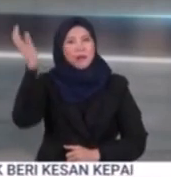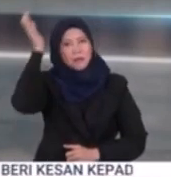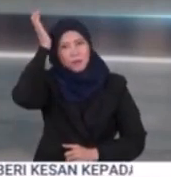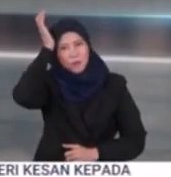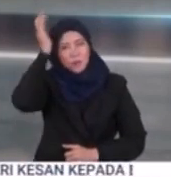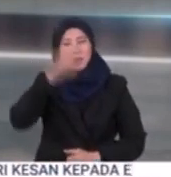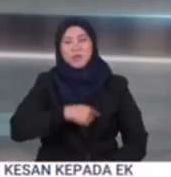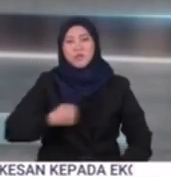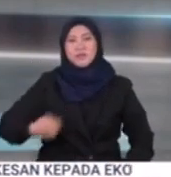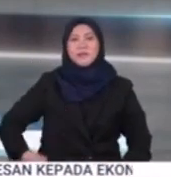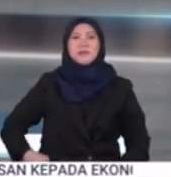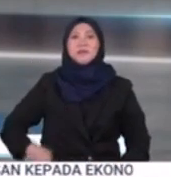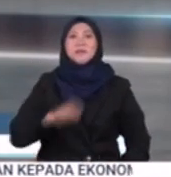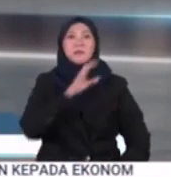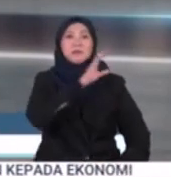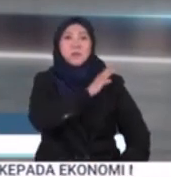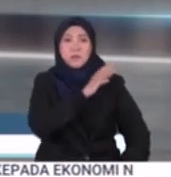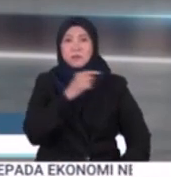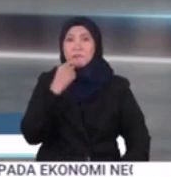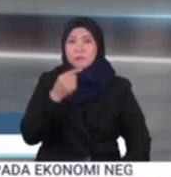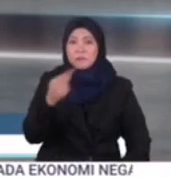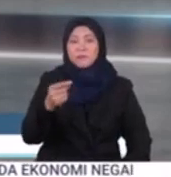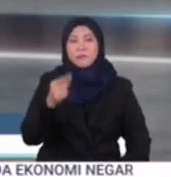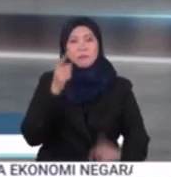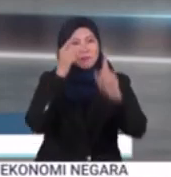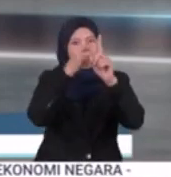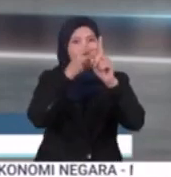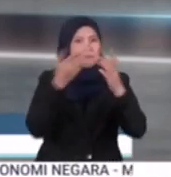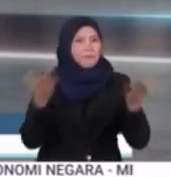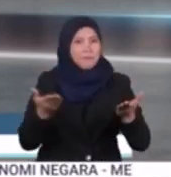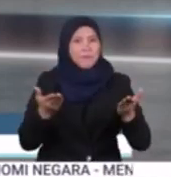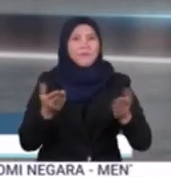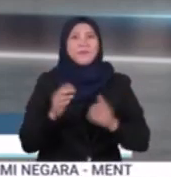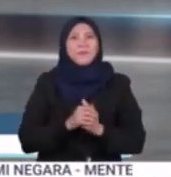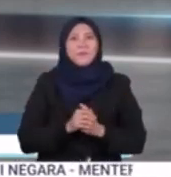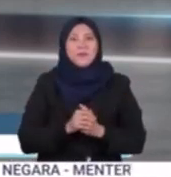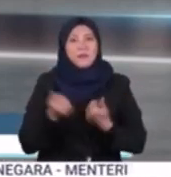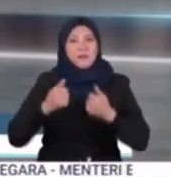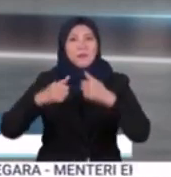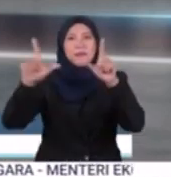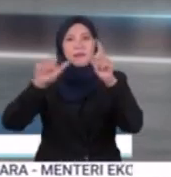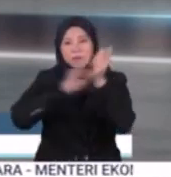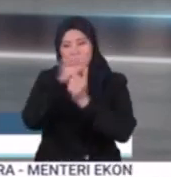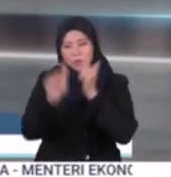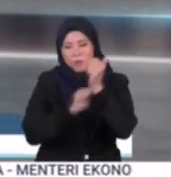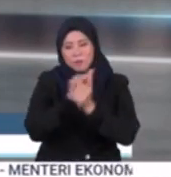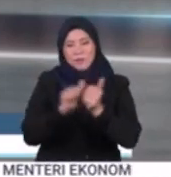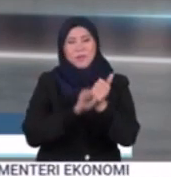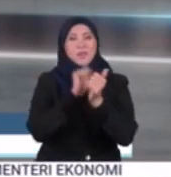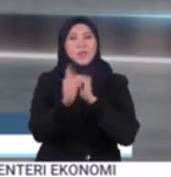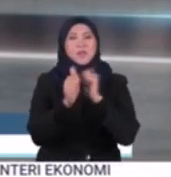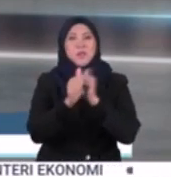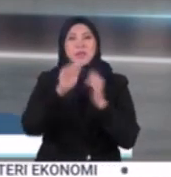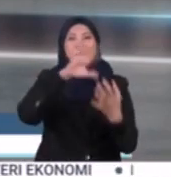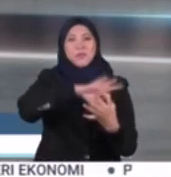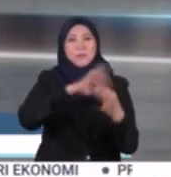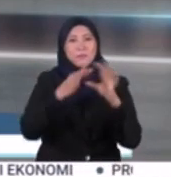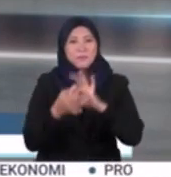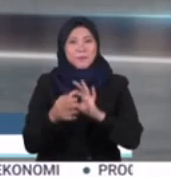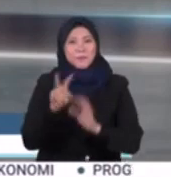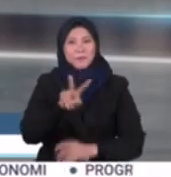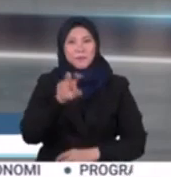China menjadi sasaran utama dalam isi layak secara otomatis kesukaan Olympic